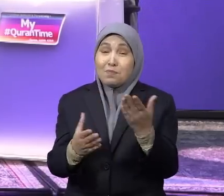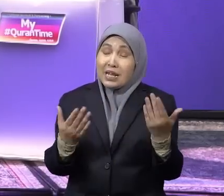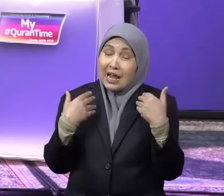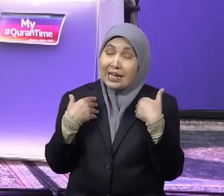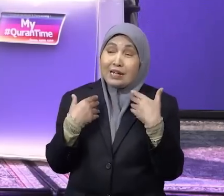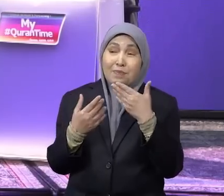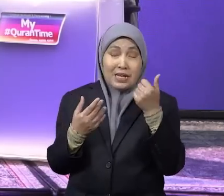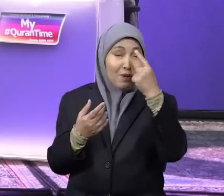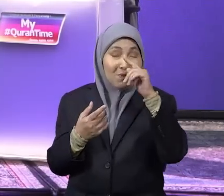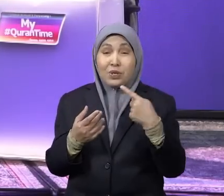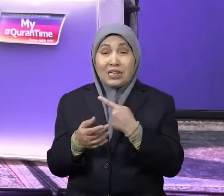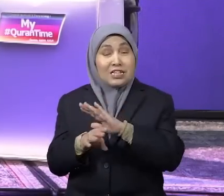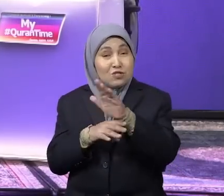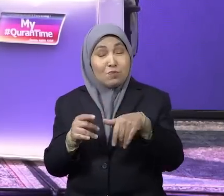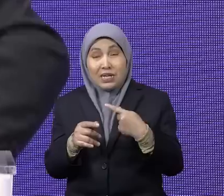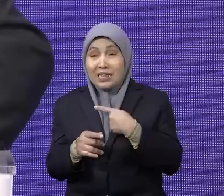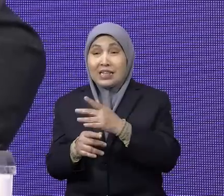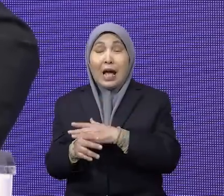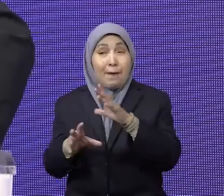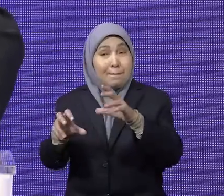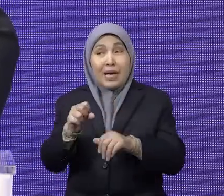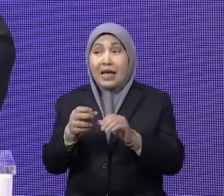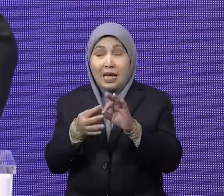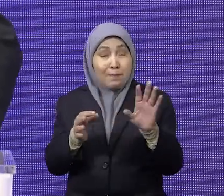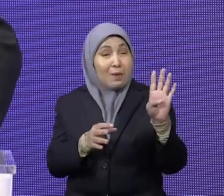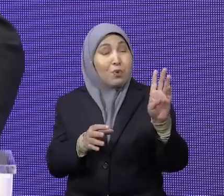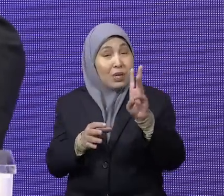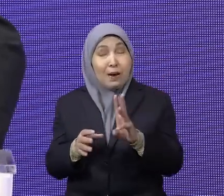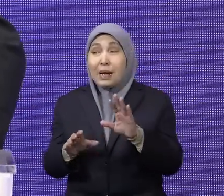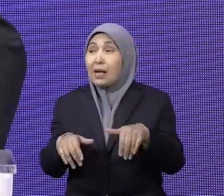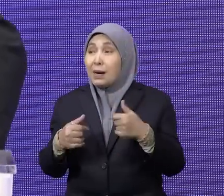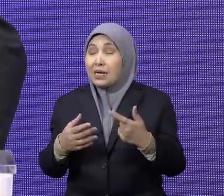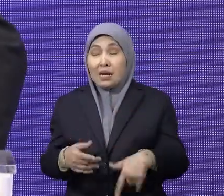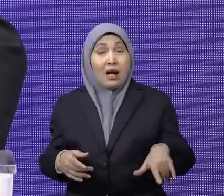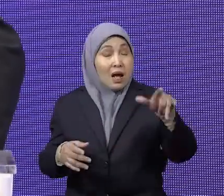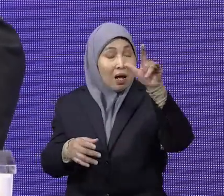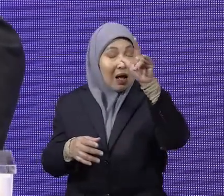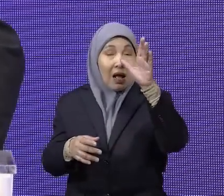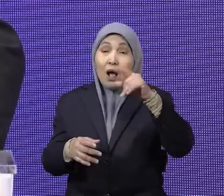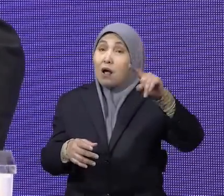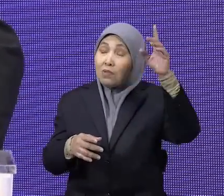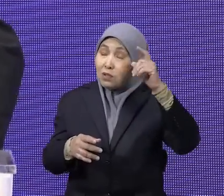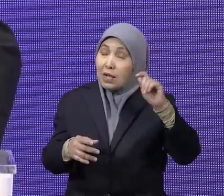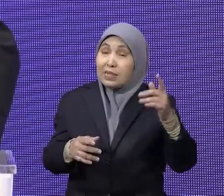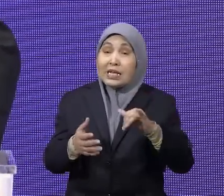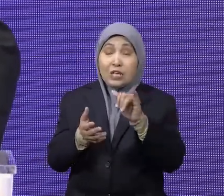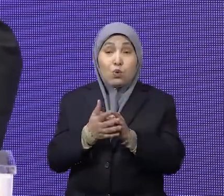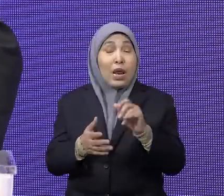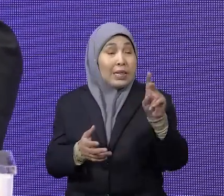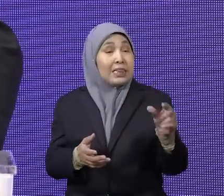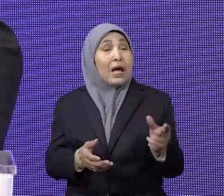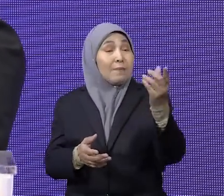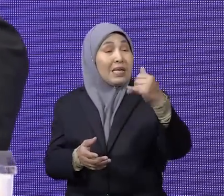benda yang mungkin ada kebaikan untuk kita semua tuan-tuan. Kalau kita lihat ayat 46 tu, bagaimana Allah Subhanahu Wa Taala menyatakan dan dia berbicara, iaitu